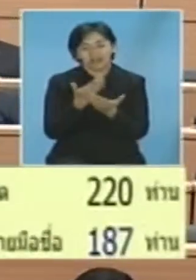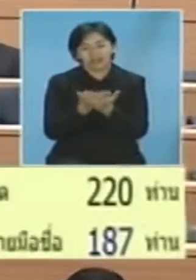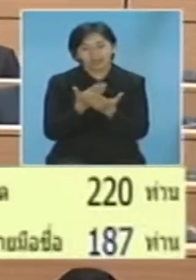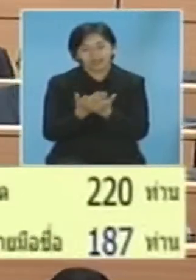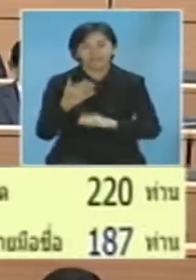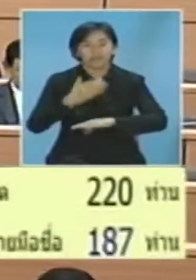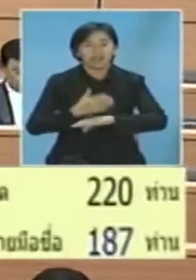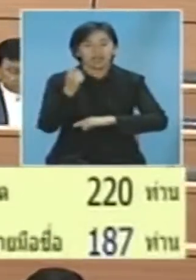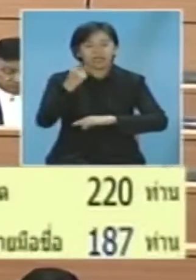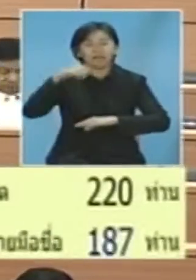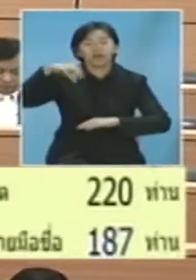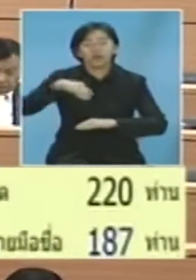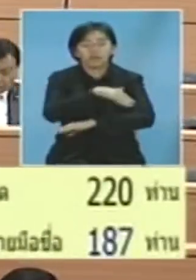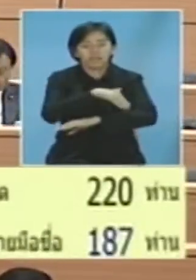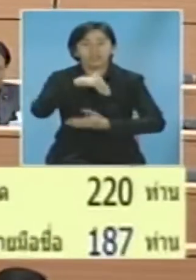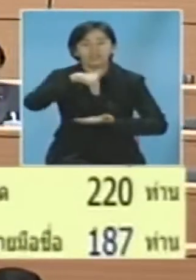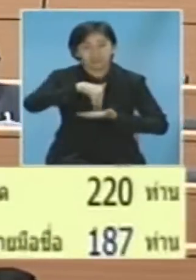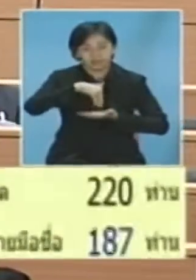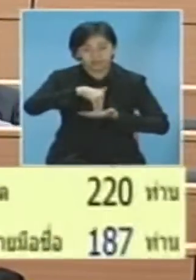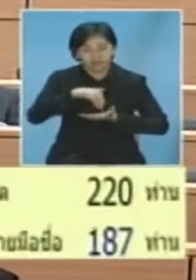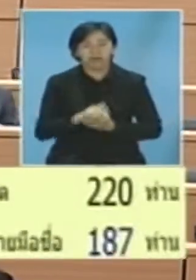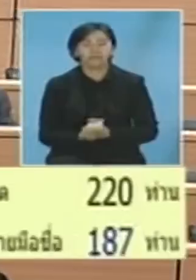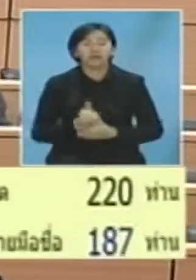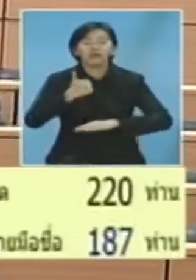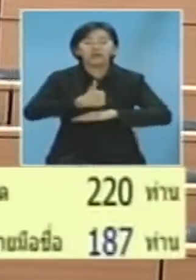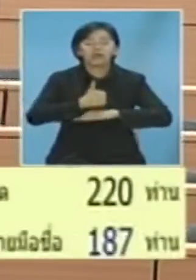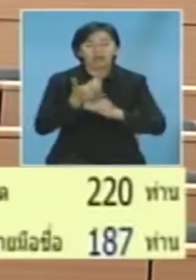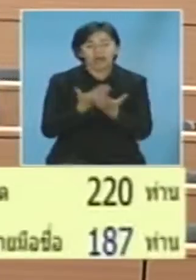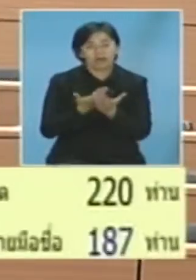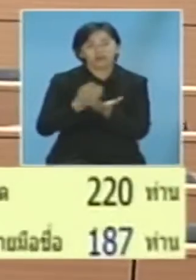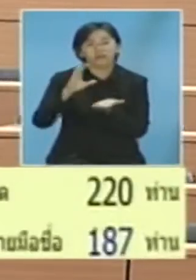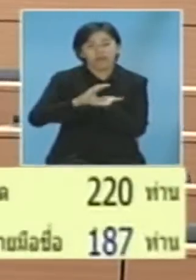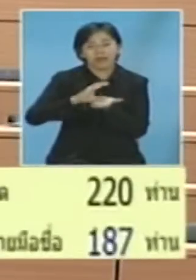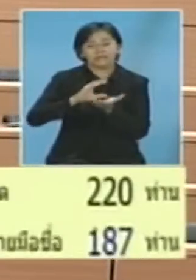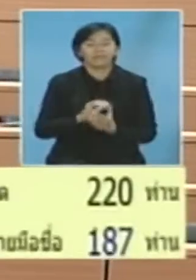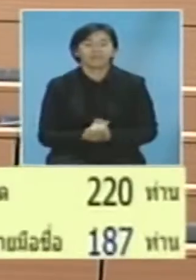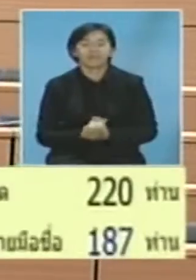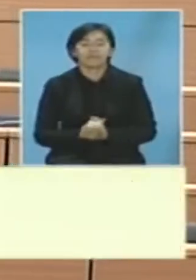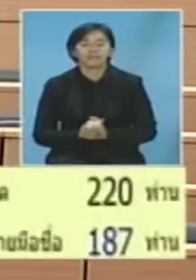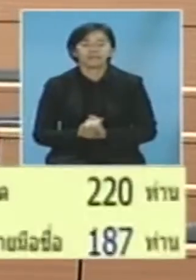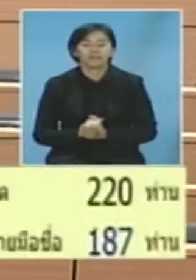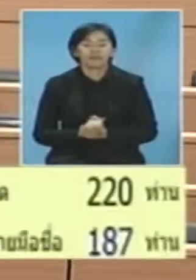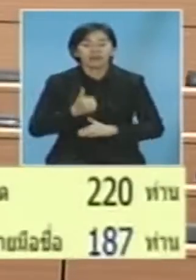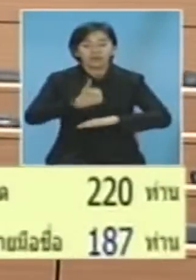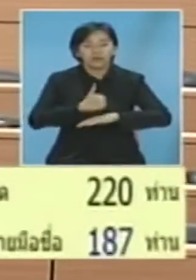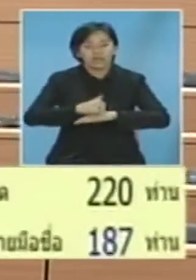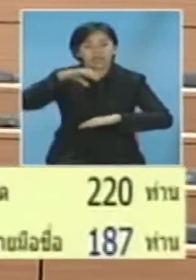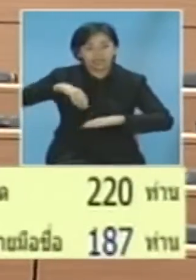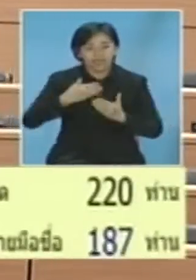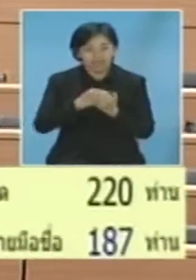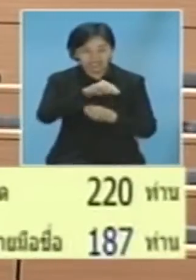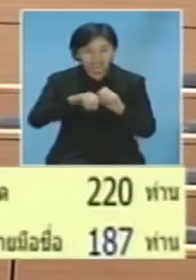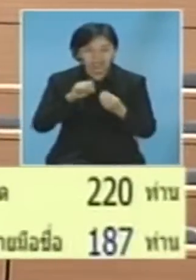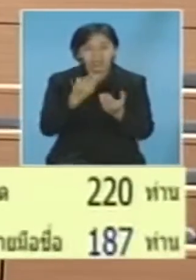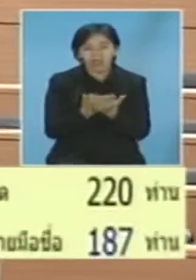บดีกรมบัญชีกลางผู้อำนวยการสำนักงบประมาณผู้อำนวยการสำนักงานเศรษฐกิจการ